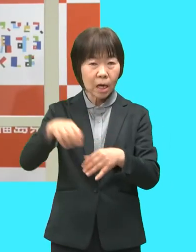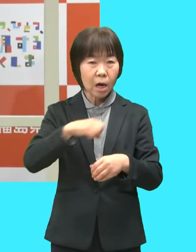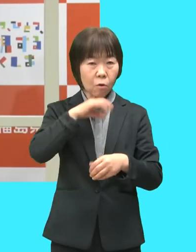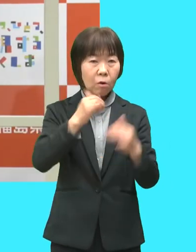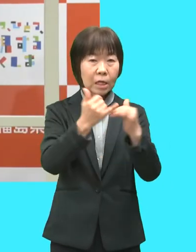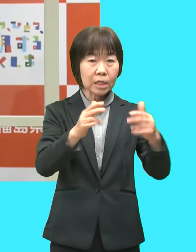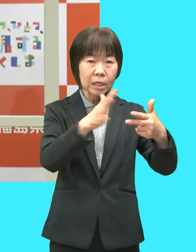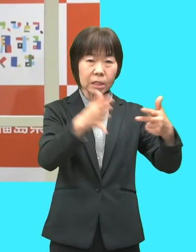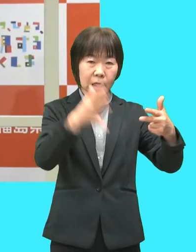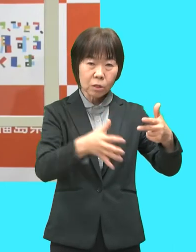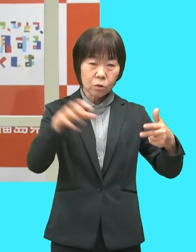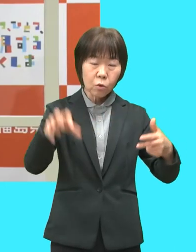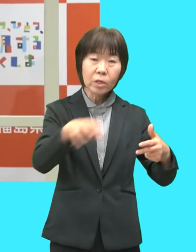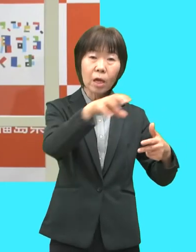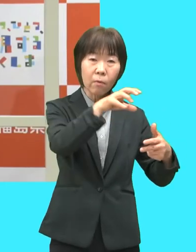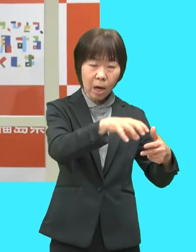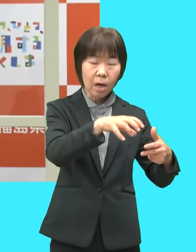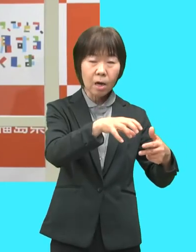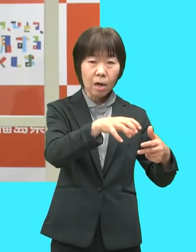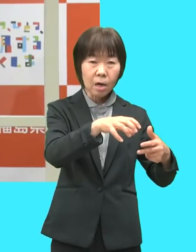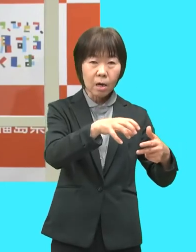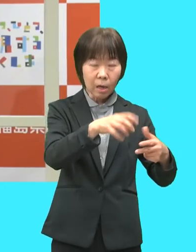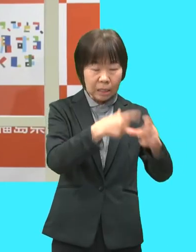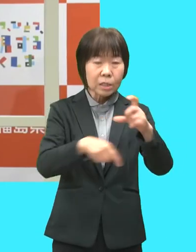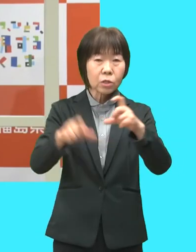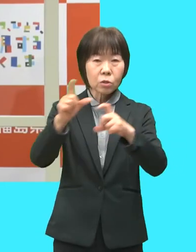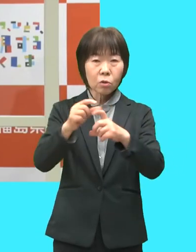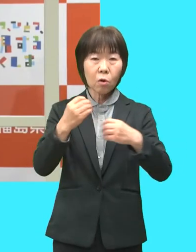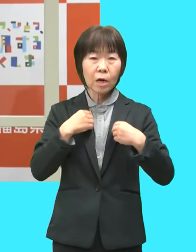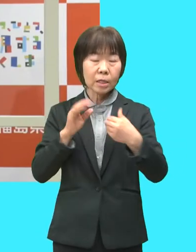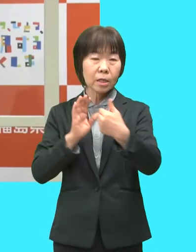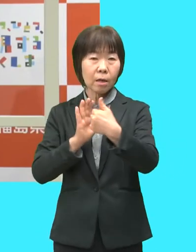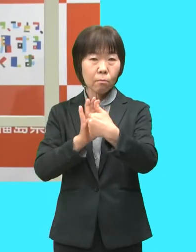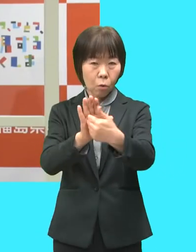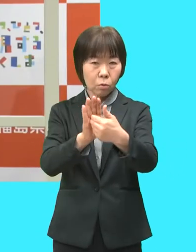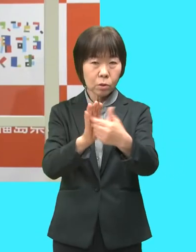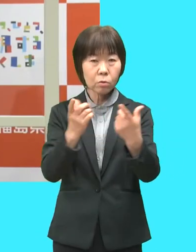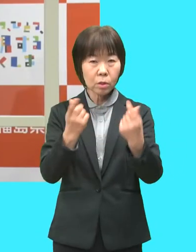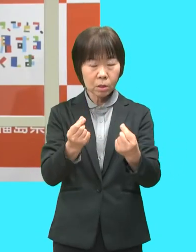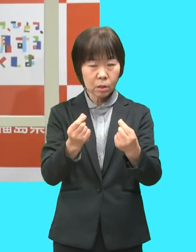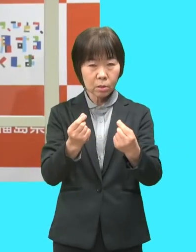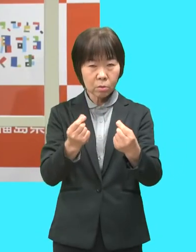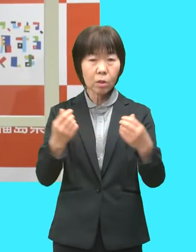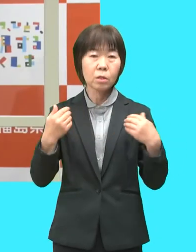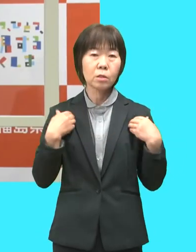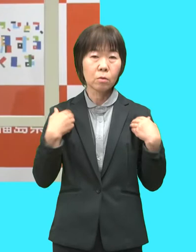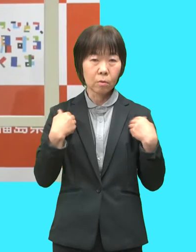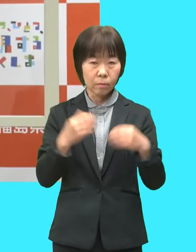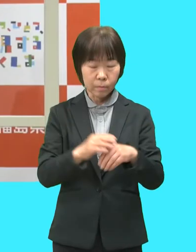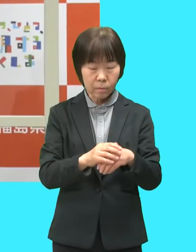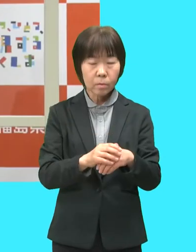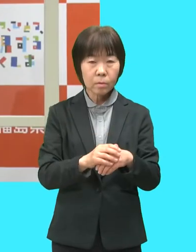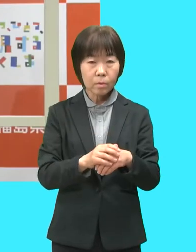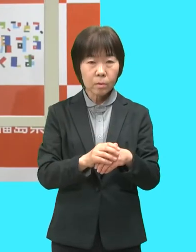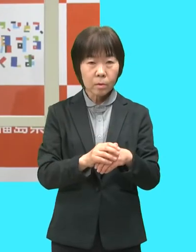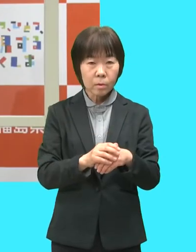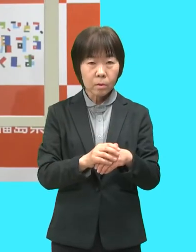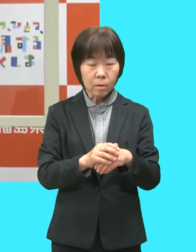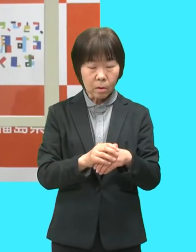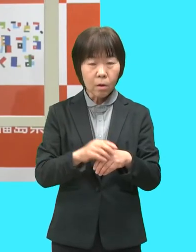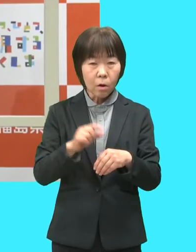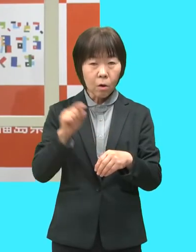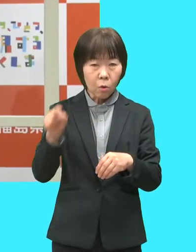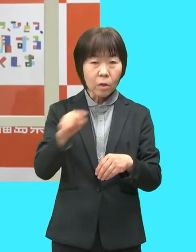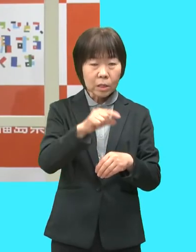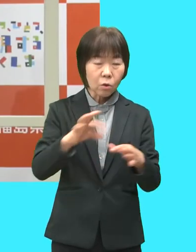齢者施設等においてはより一層の感染防止の徹底が求められます。引き続きこういった方